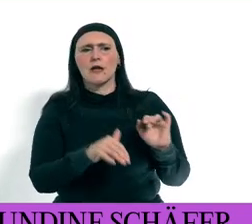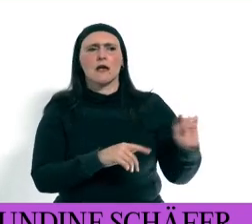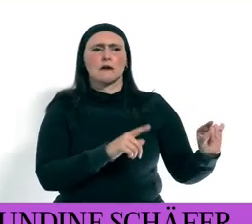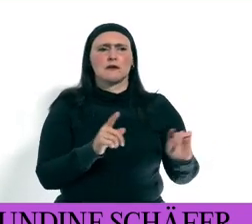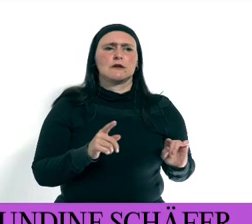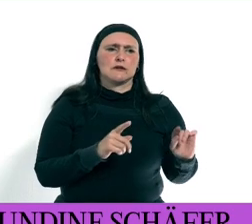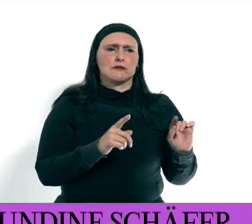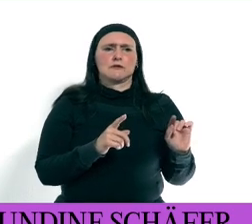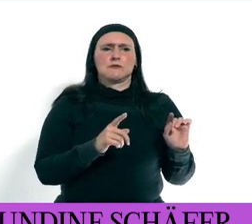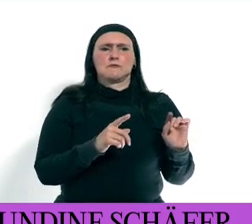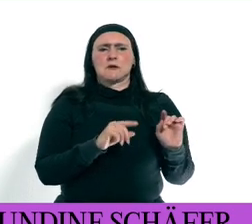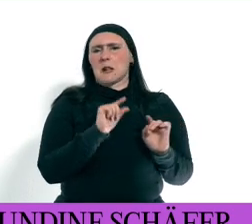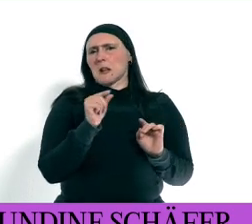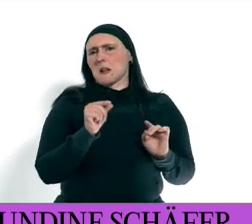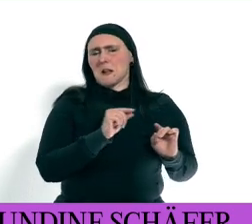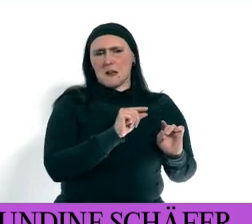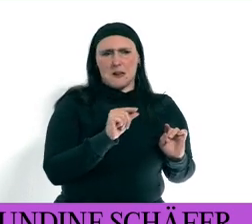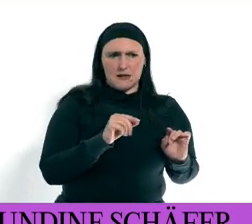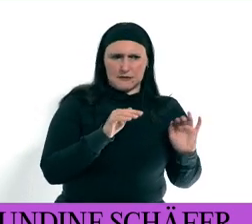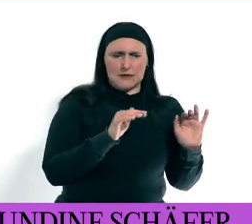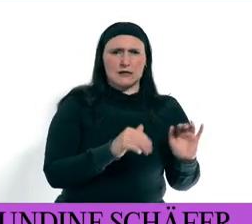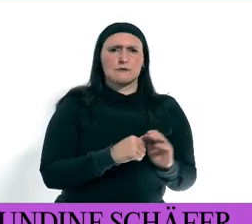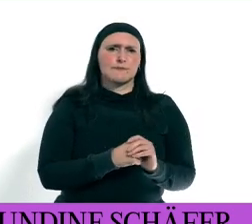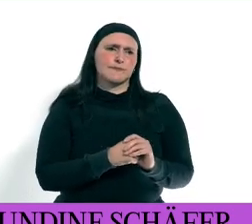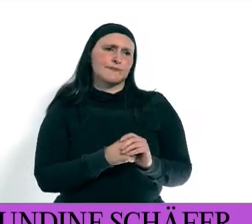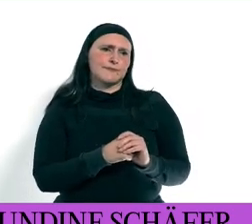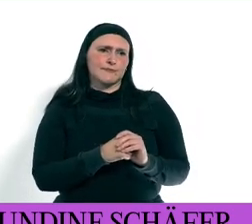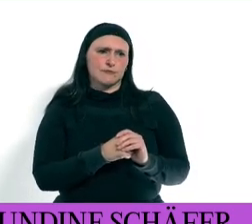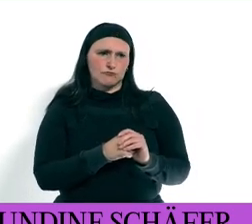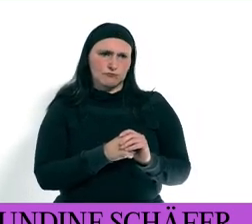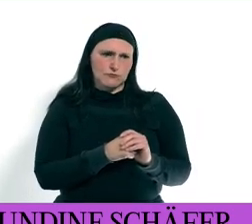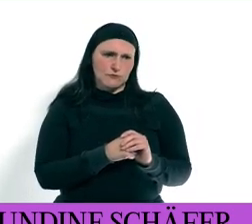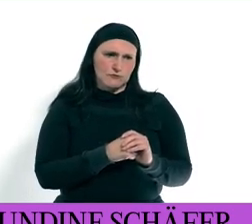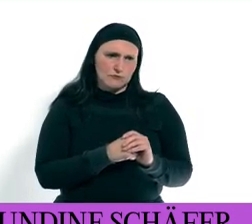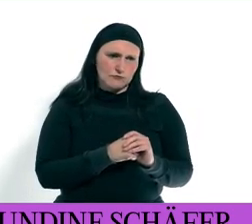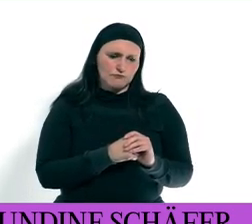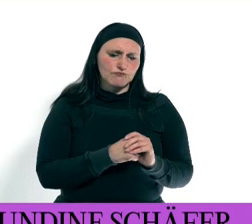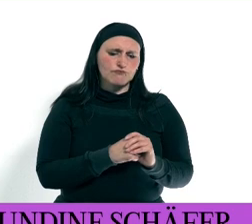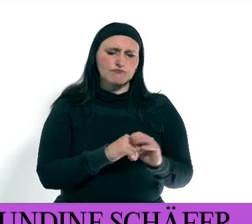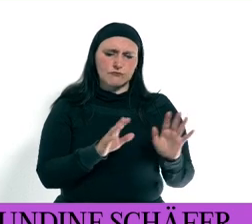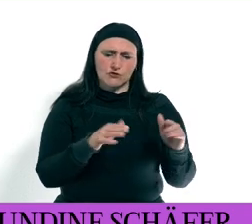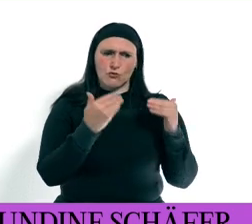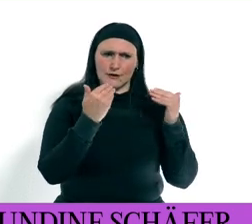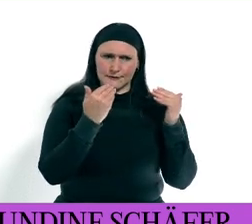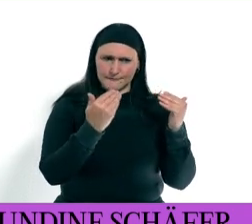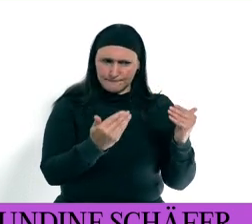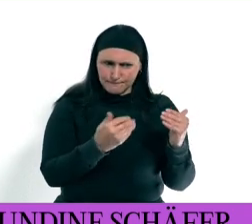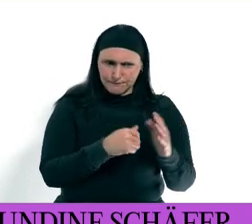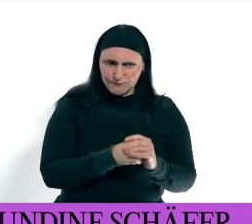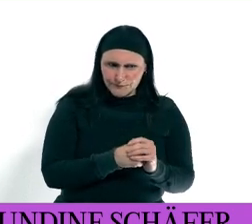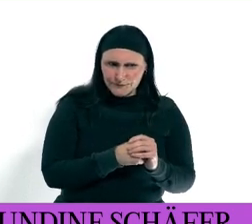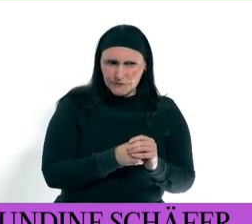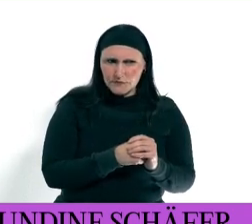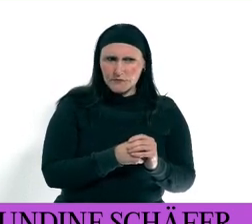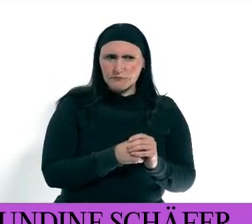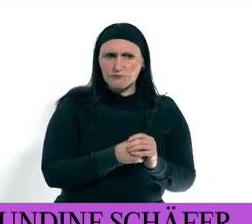junge Leute waren. Es gab ein paar Angebote in Dhaka, außerhalb von Dhaka gab es aber gar